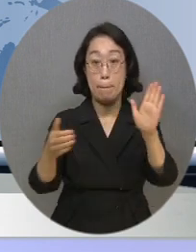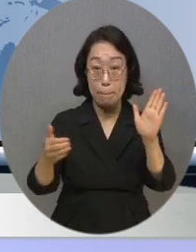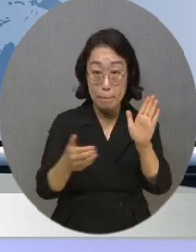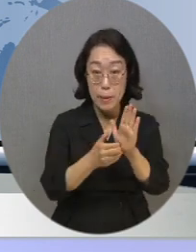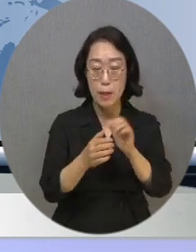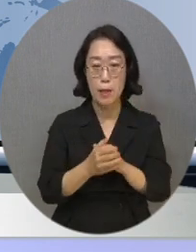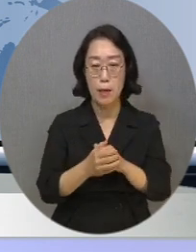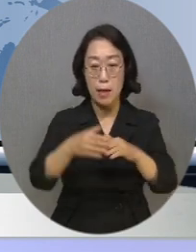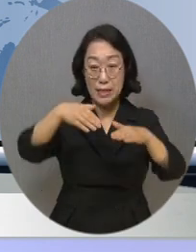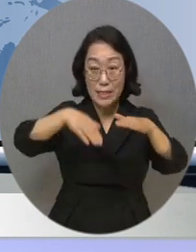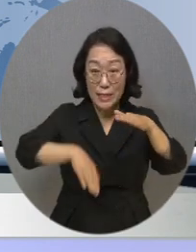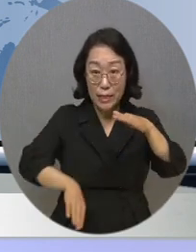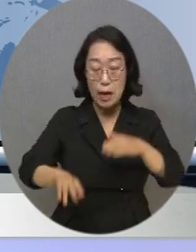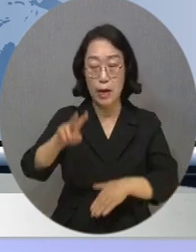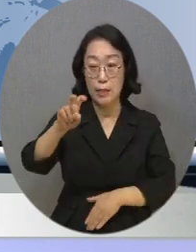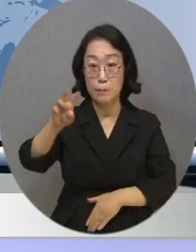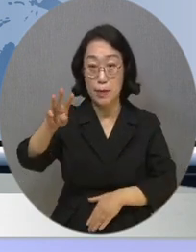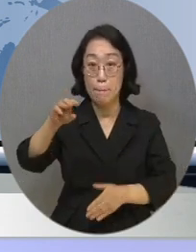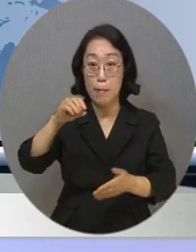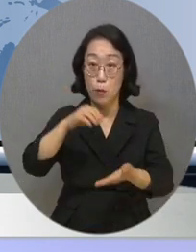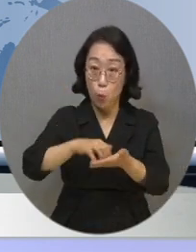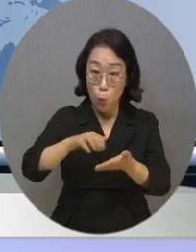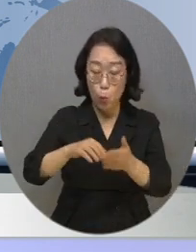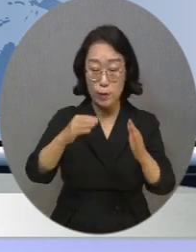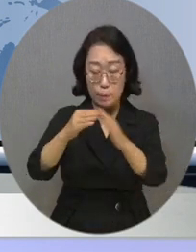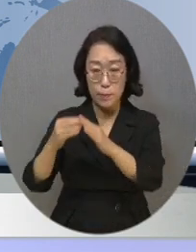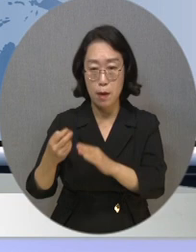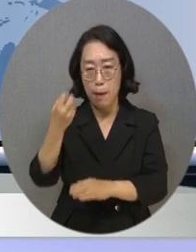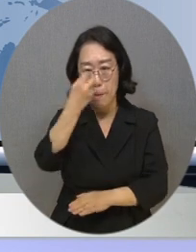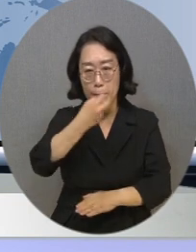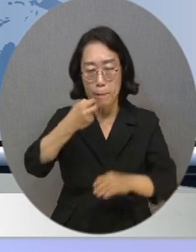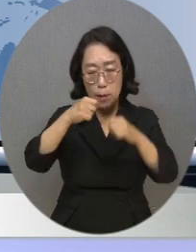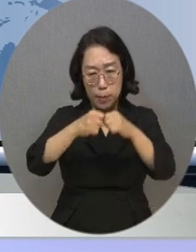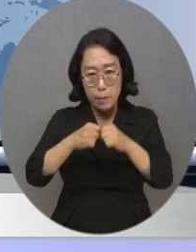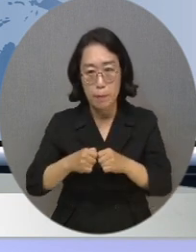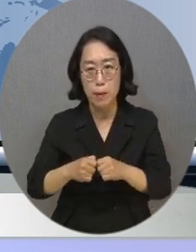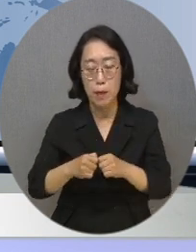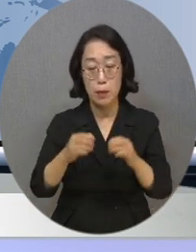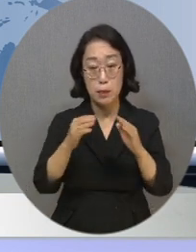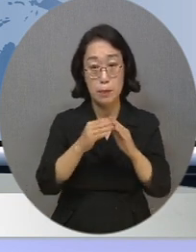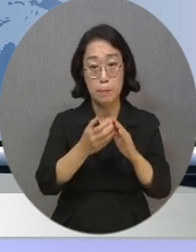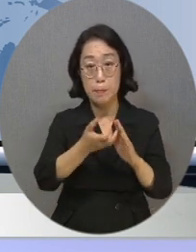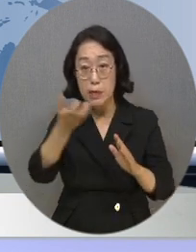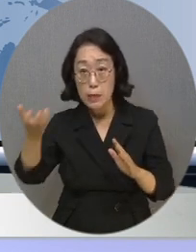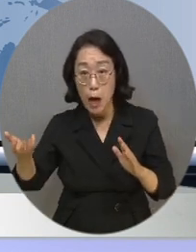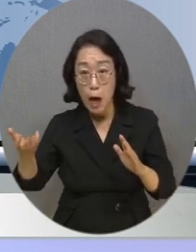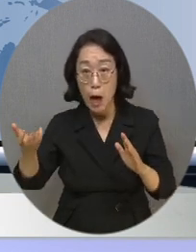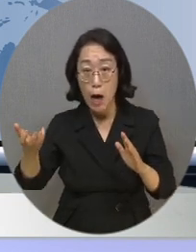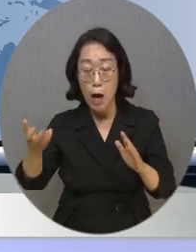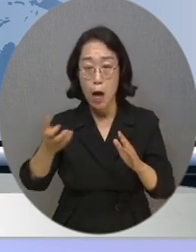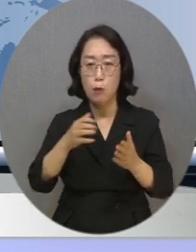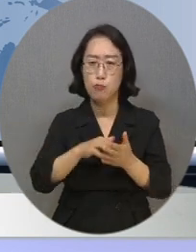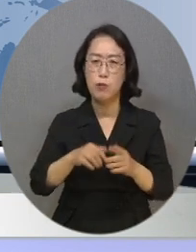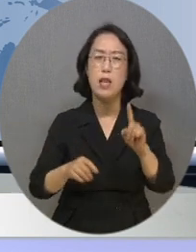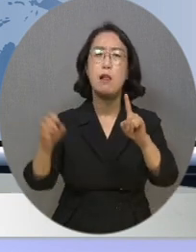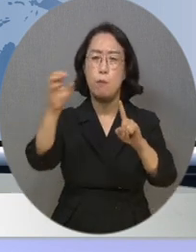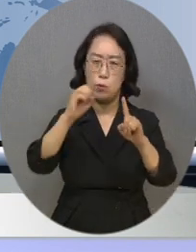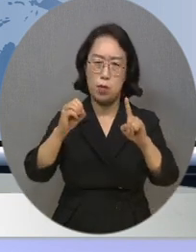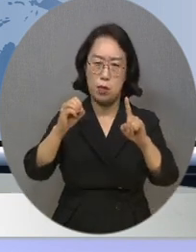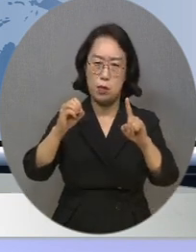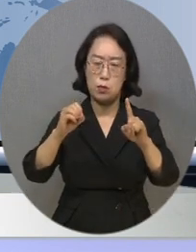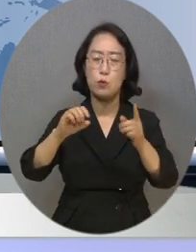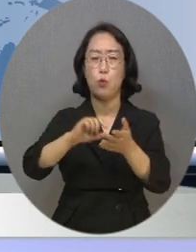서울 시내 반지하 23만호를 대상으로 현장 조사를 했는데 주거 이전을 한 가구는 1%도 안 된다고